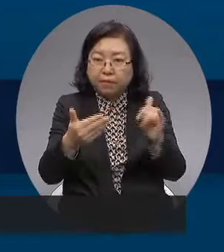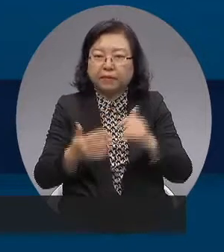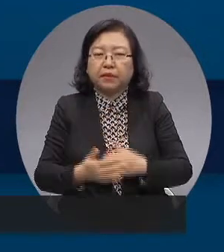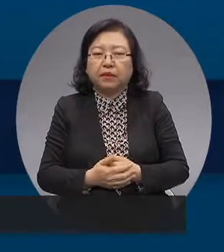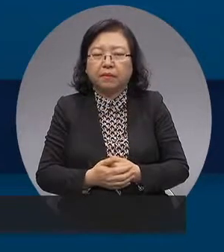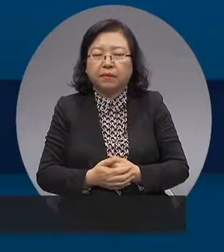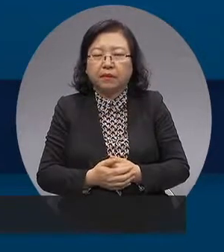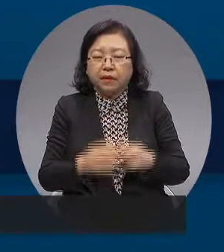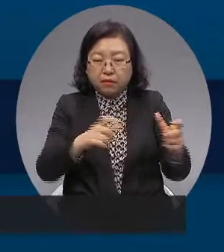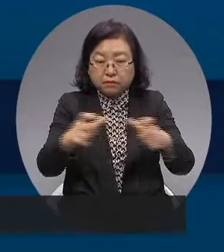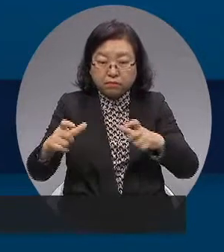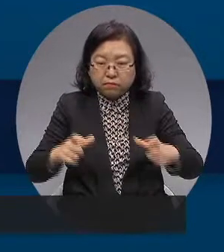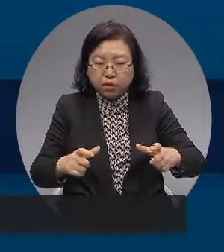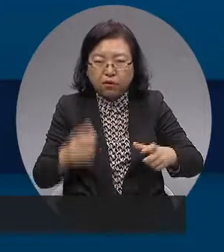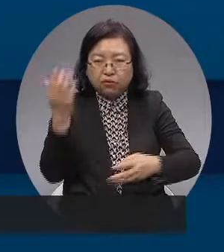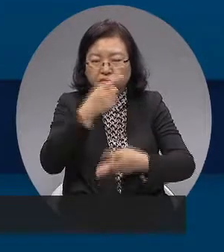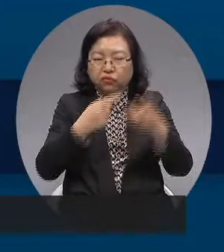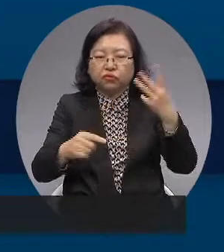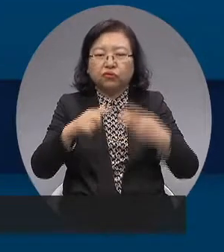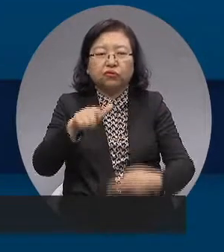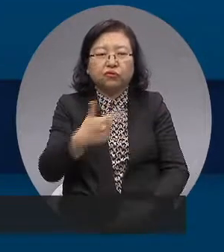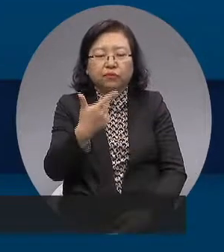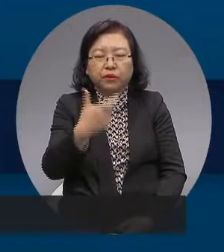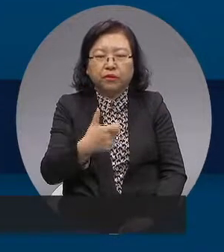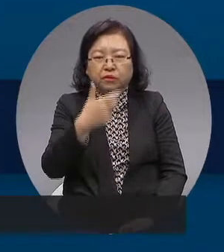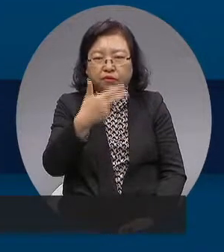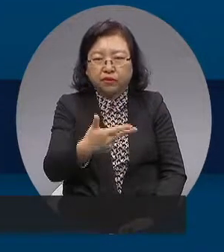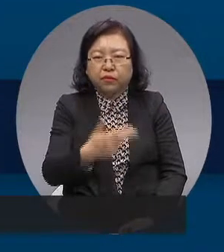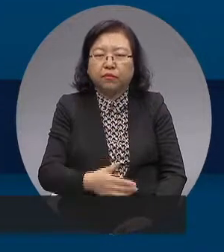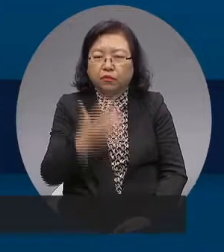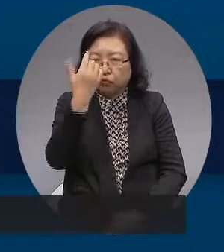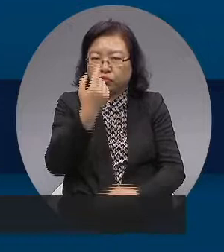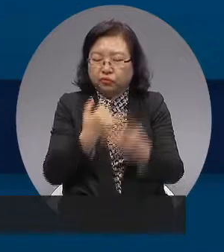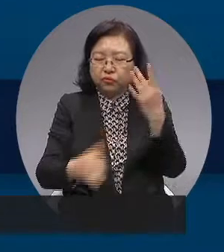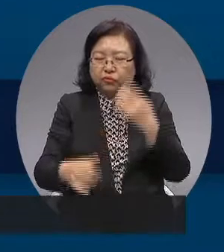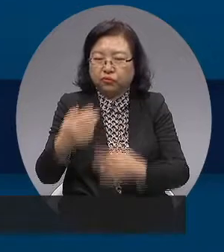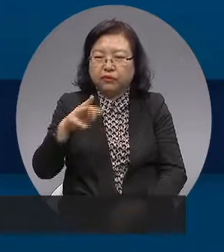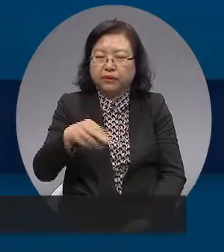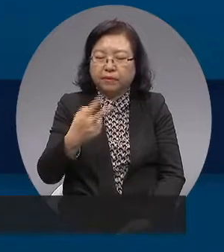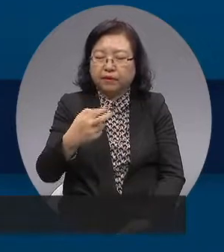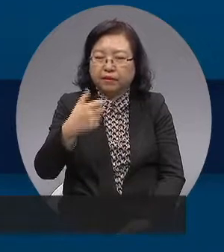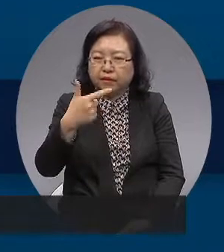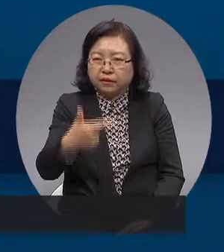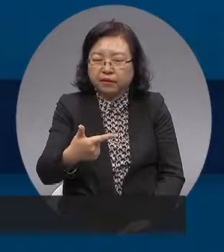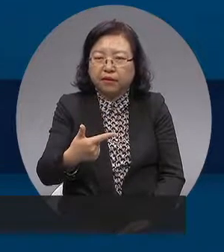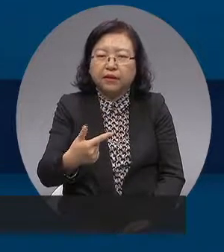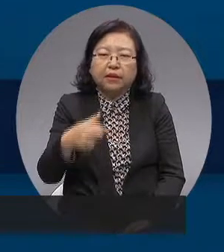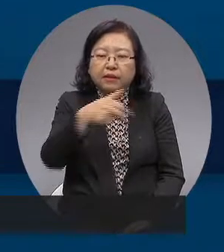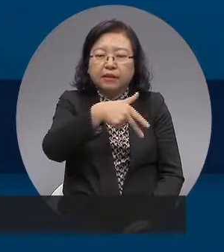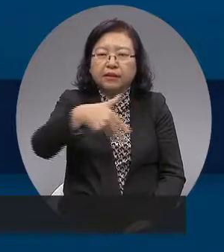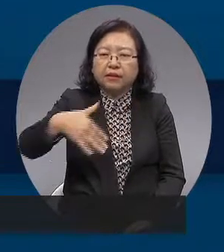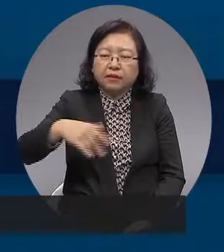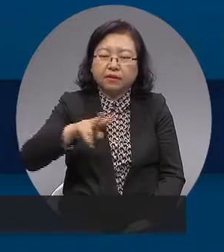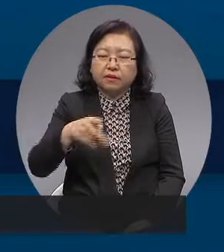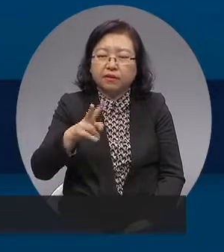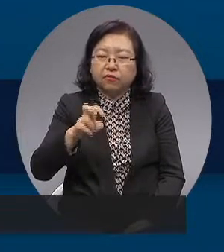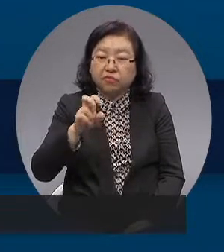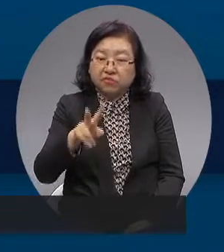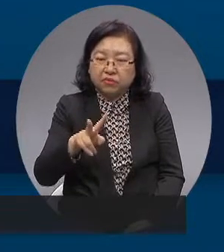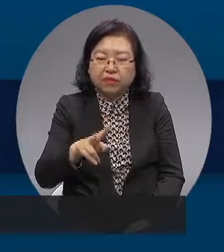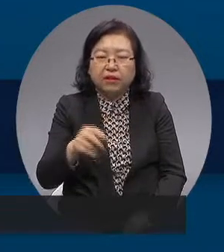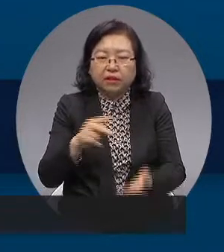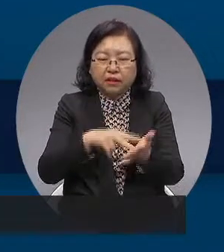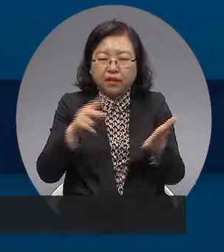2,949명입니다. 지역별로는 청주 667명, 충주 376명, 제천